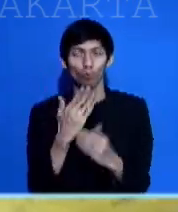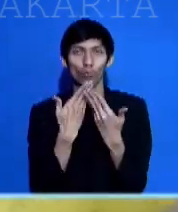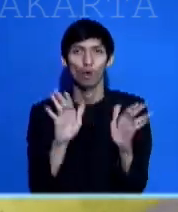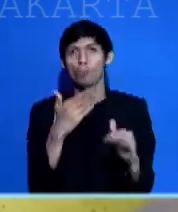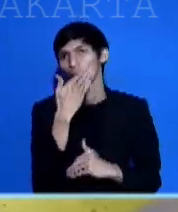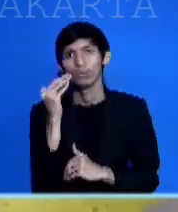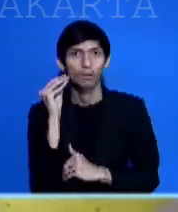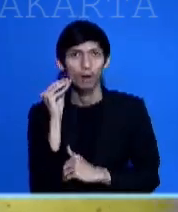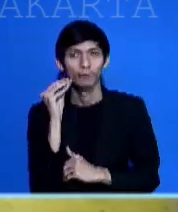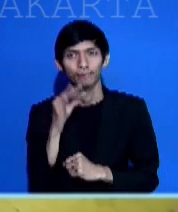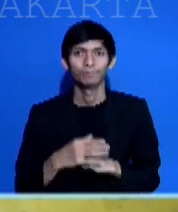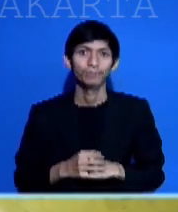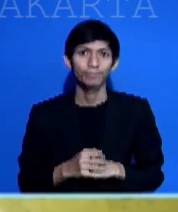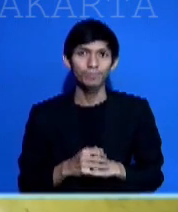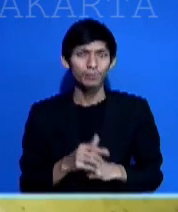dipun